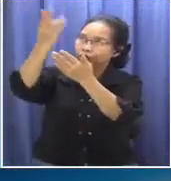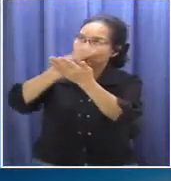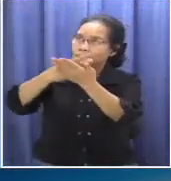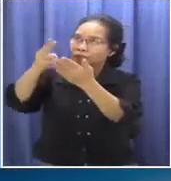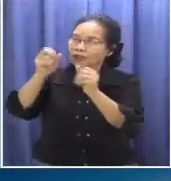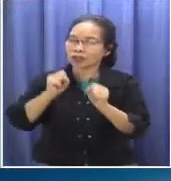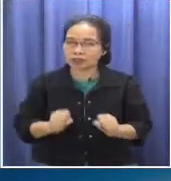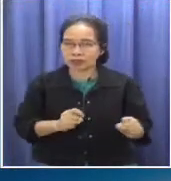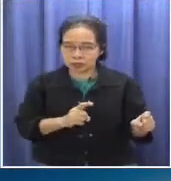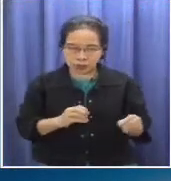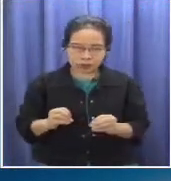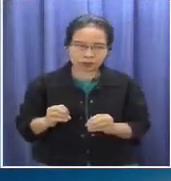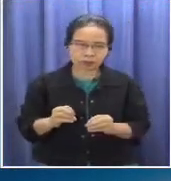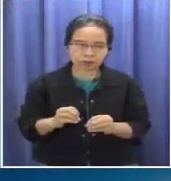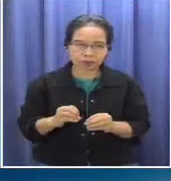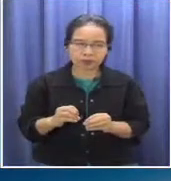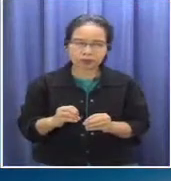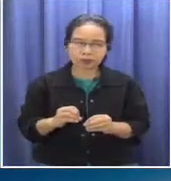na magagawa.